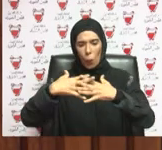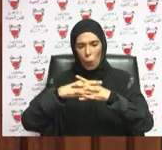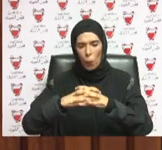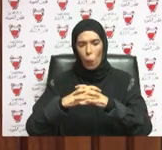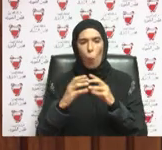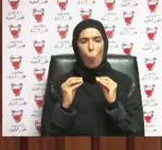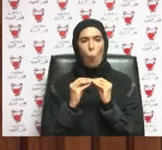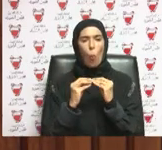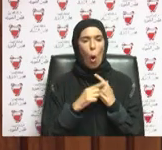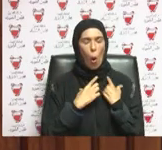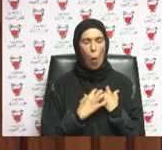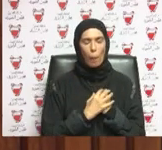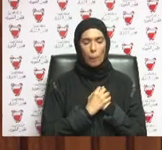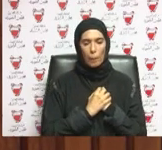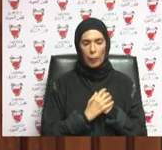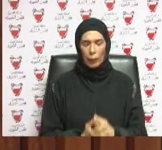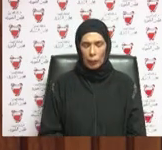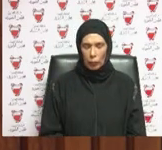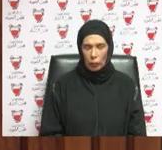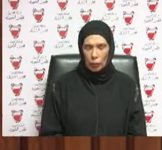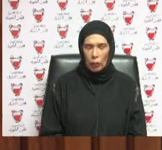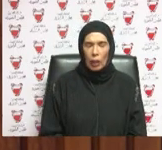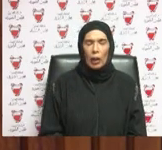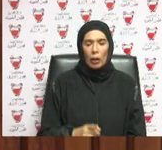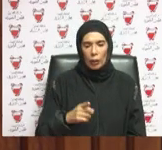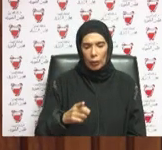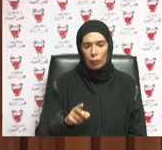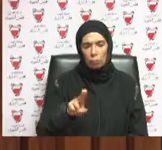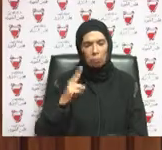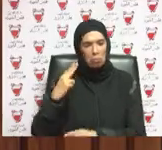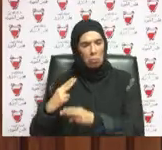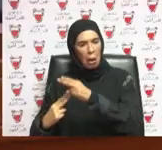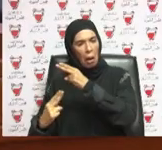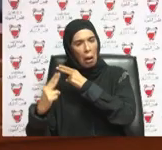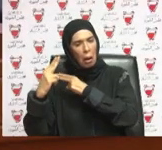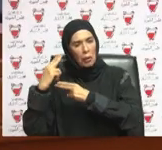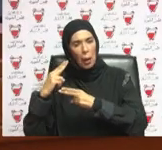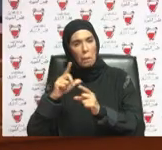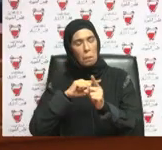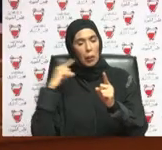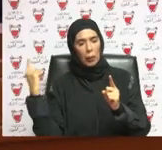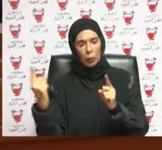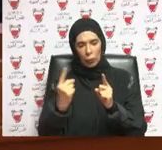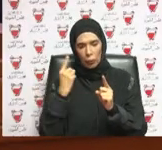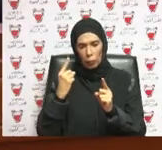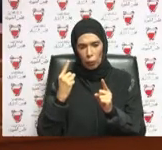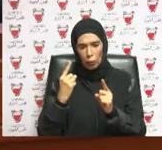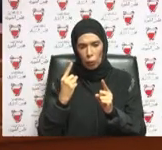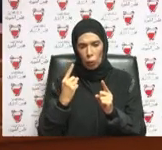والمتحاب. كما عرف عن سموه عبر التاريخ حبه وقربه من